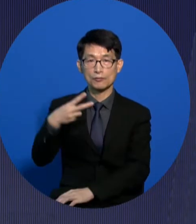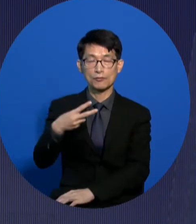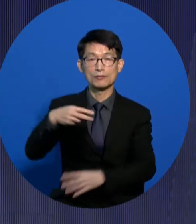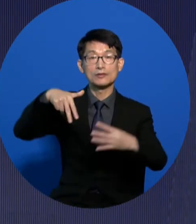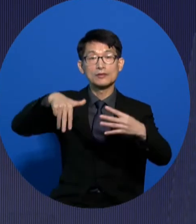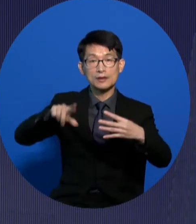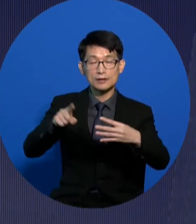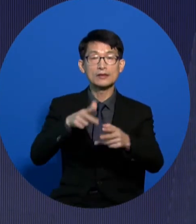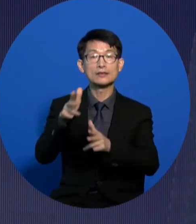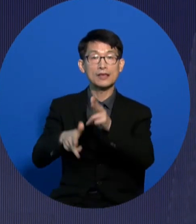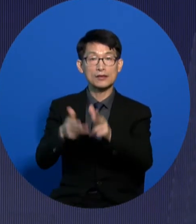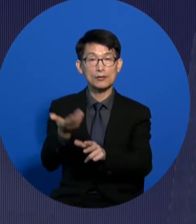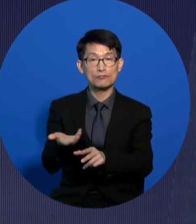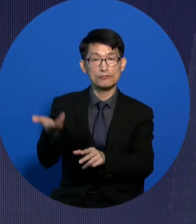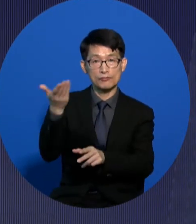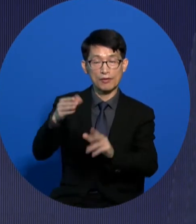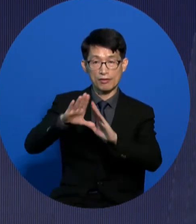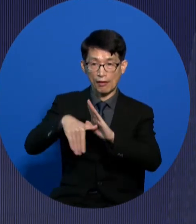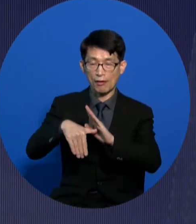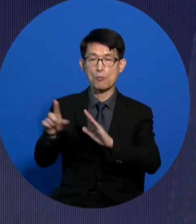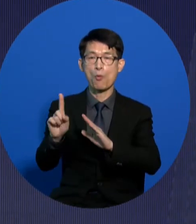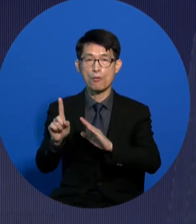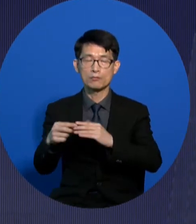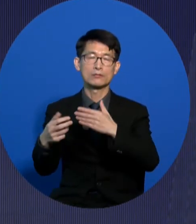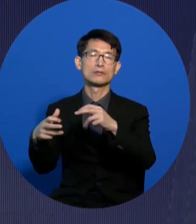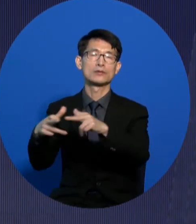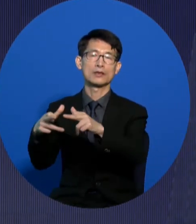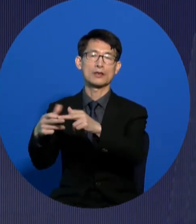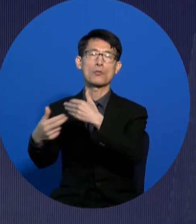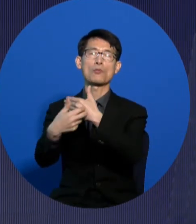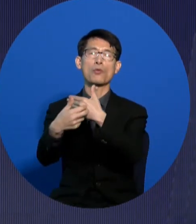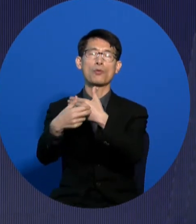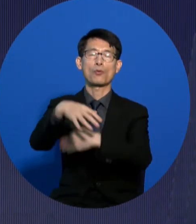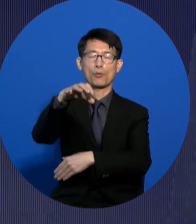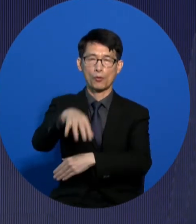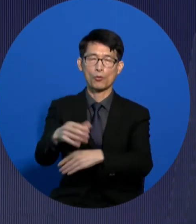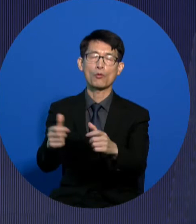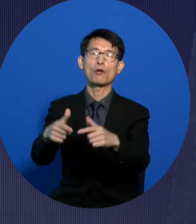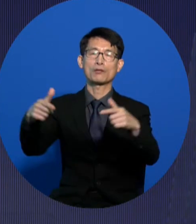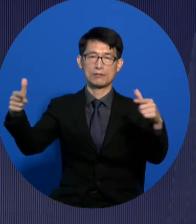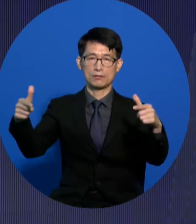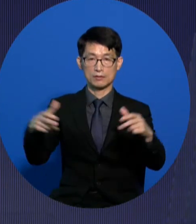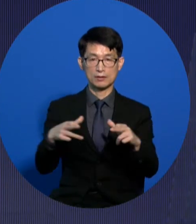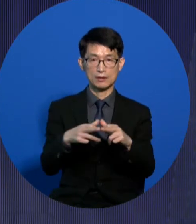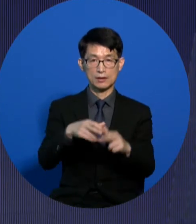및 장애인 고용기회 확대, 장애인의